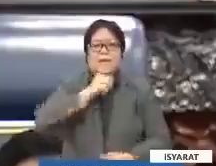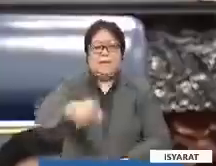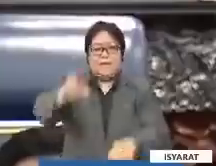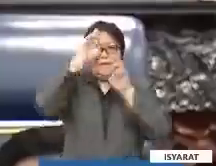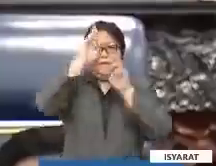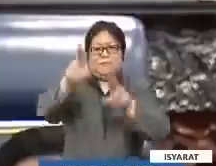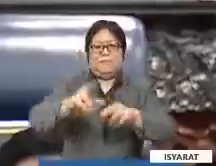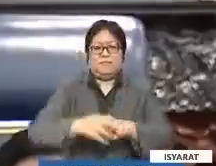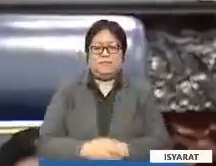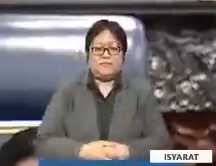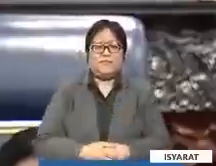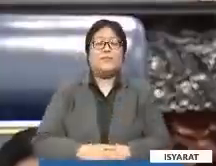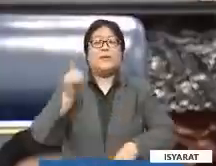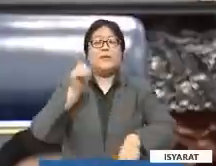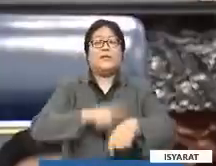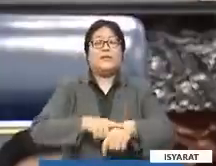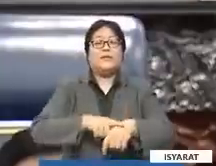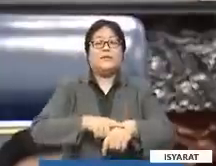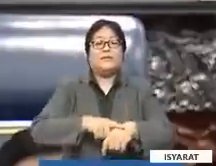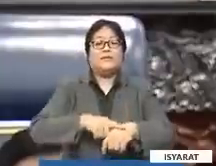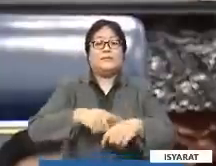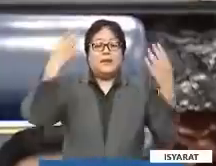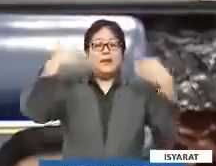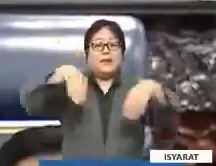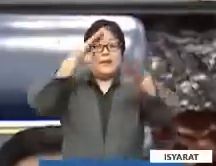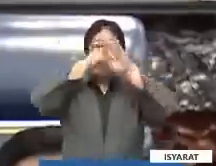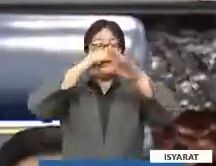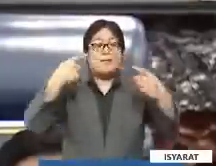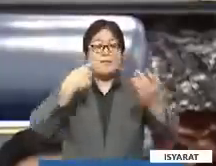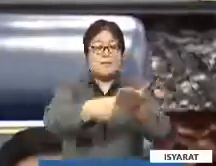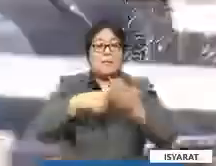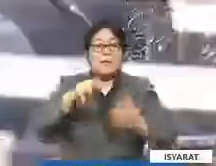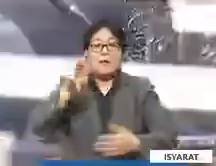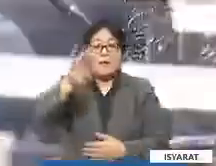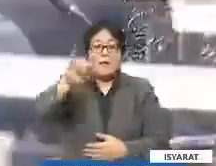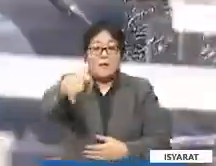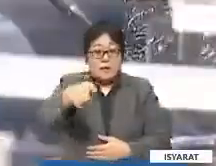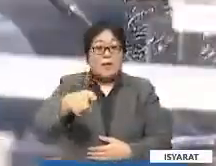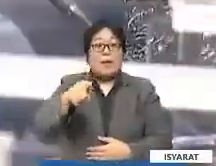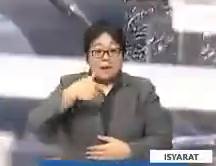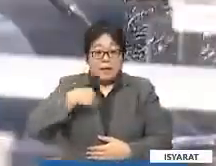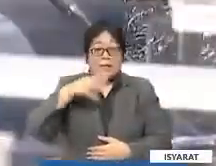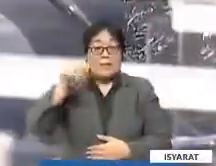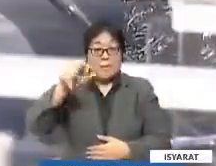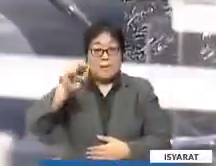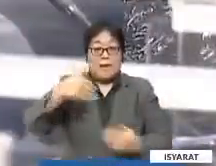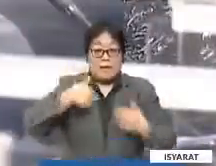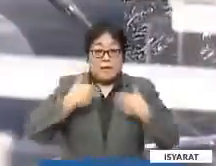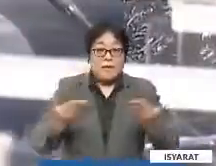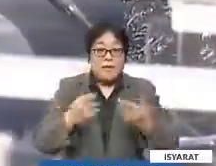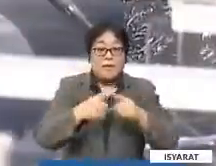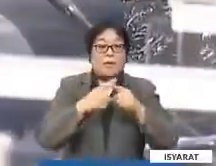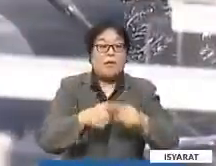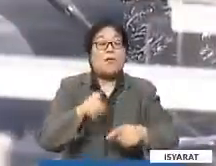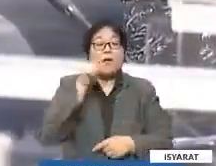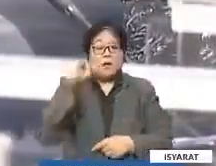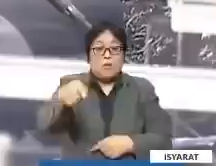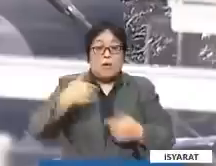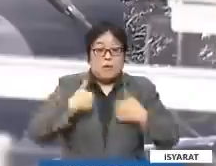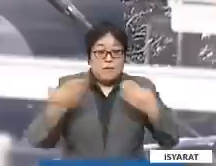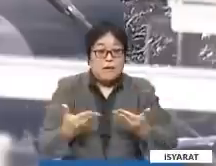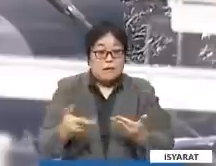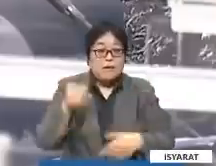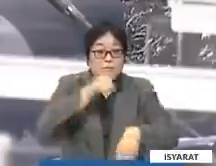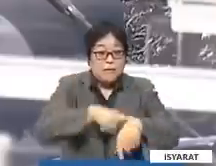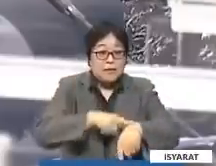menghormat mase yang hormat hutan bahas armansyah dan Dewi penolong masa Bastion Wahyu